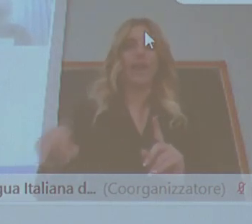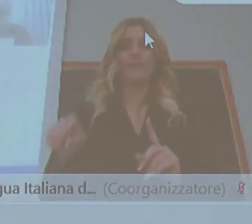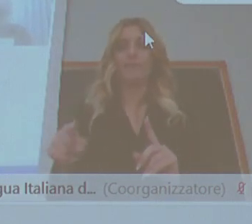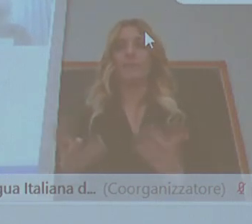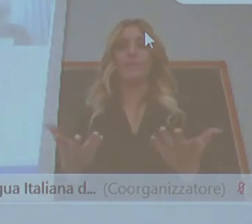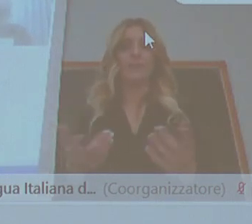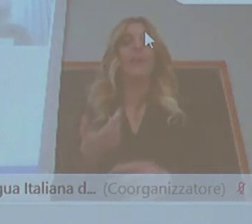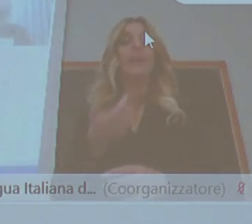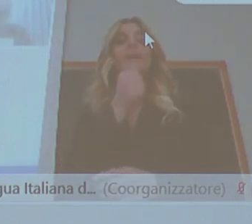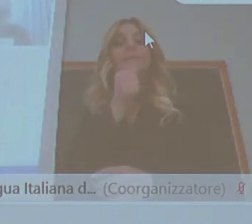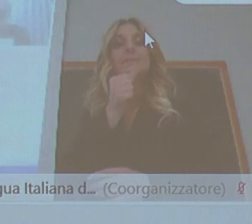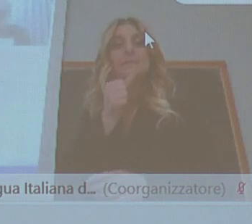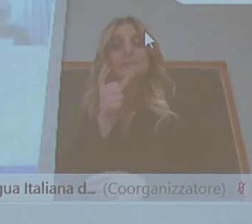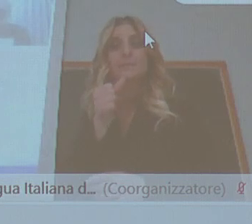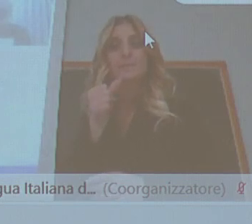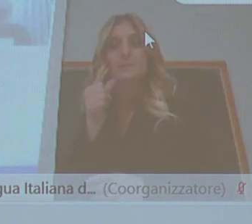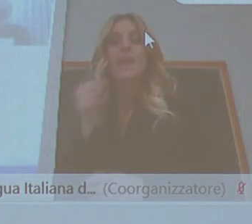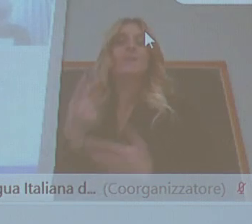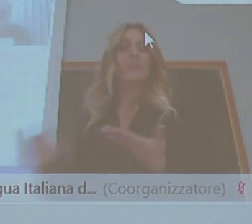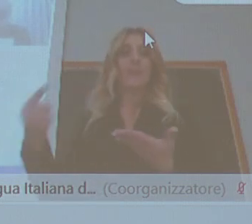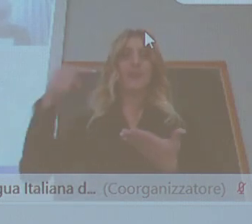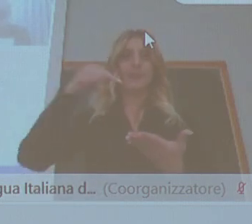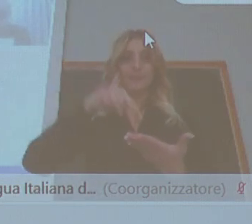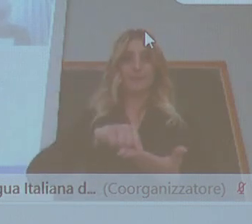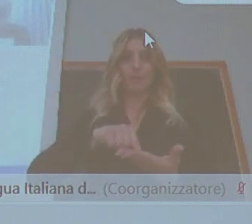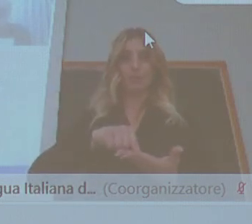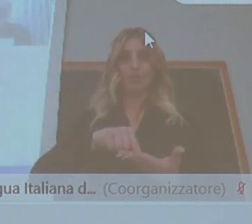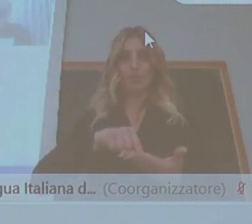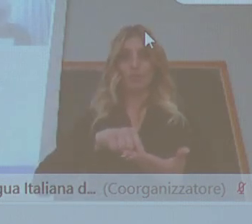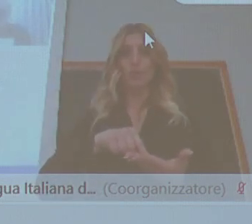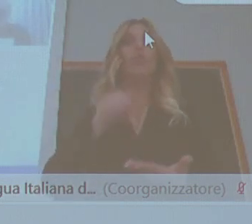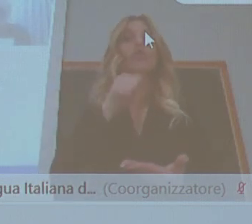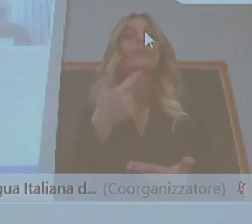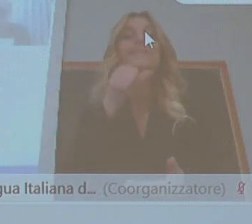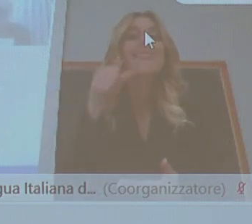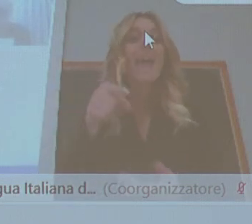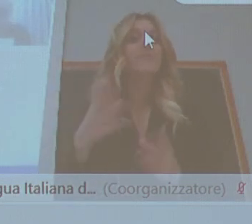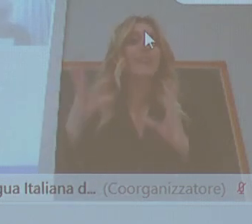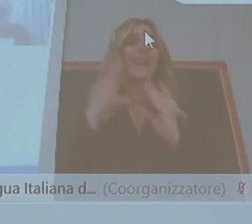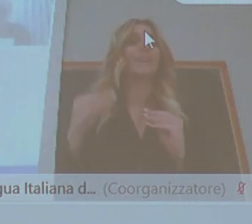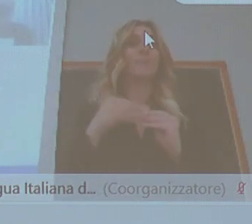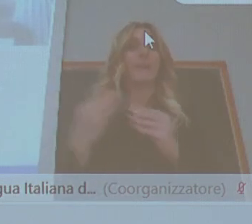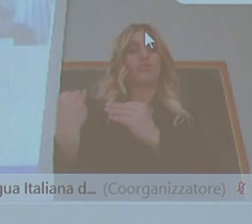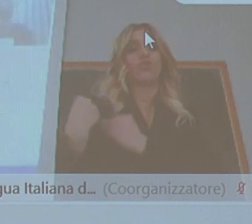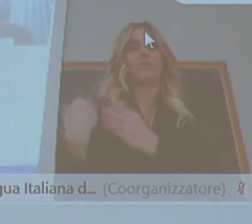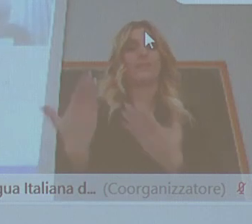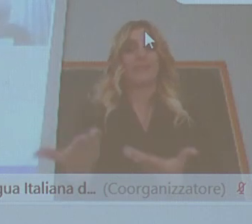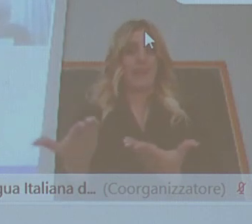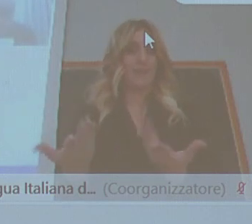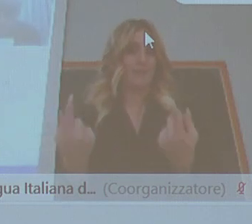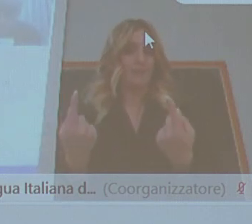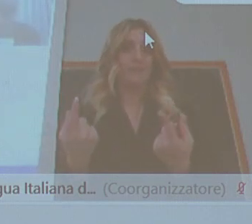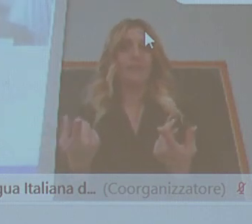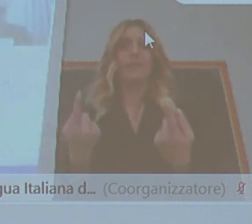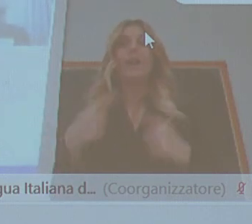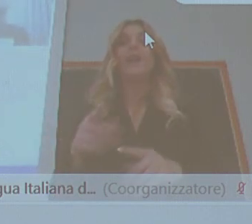vogliamo per rimettere poi, per riparare i danni e per trasformare l'individuo dal tronco galleggiante che non